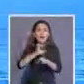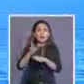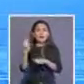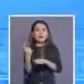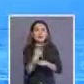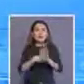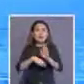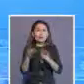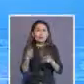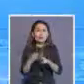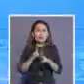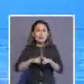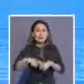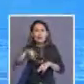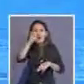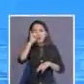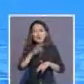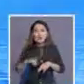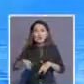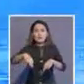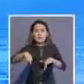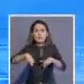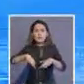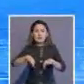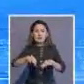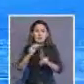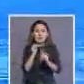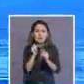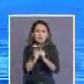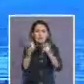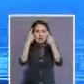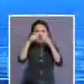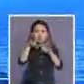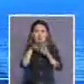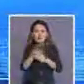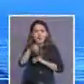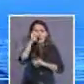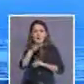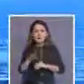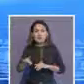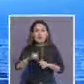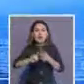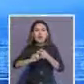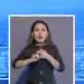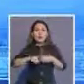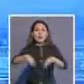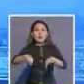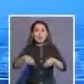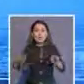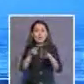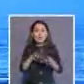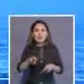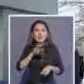тиіс. Сондай-ақ мемлекет ішінде көлік жүйесінің озық технологиясын енгізу қажеттілігі тұр. Қазақстан Республикасы көлік және коммуникация